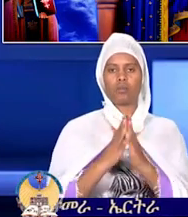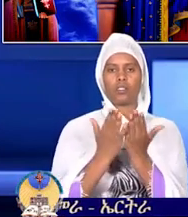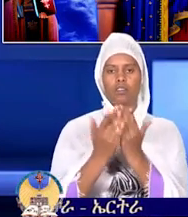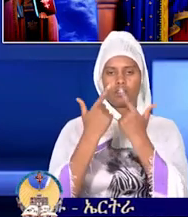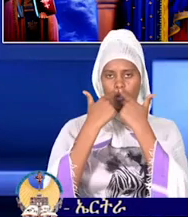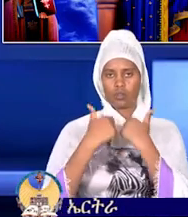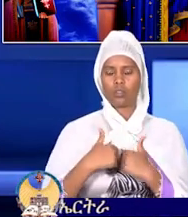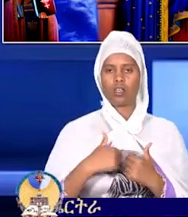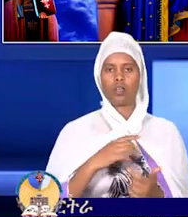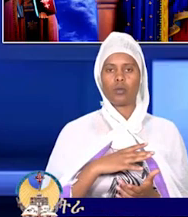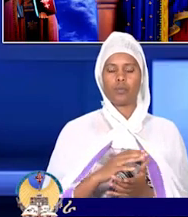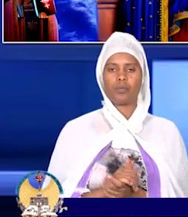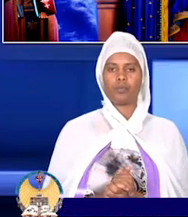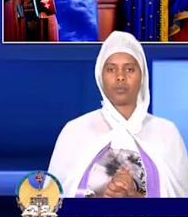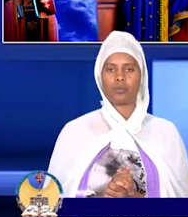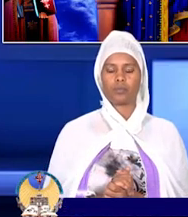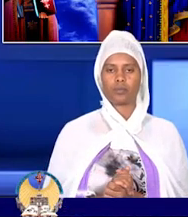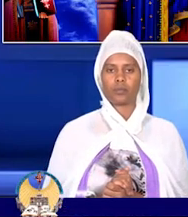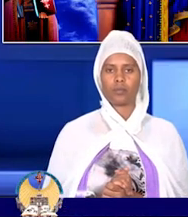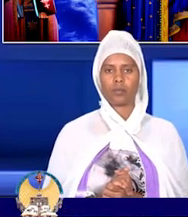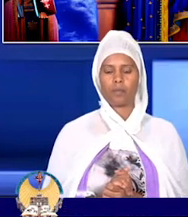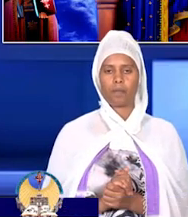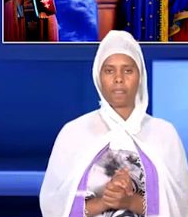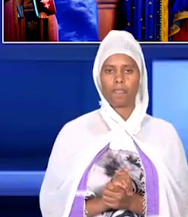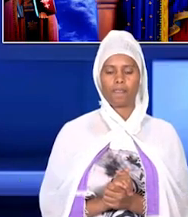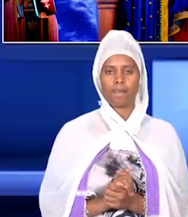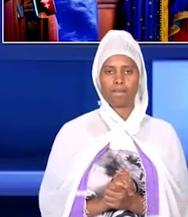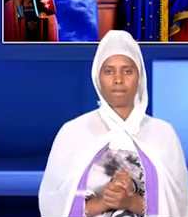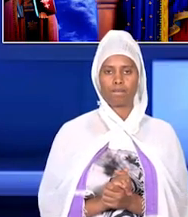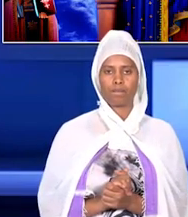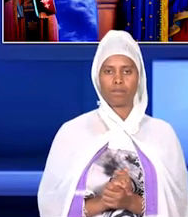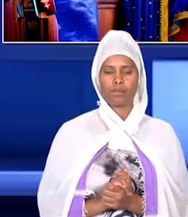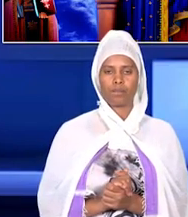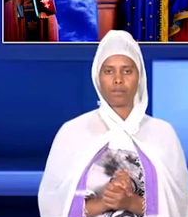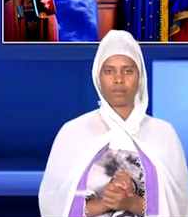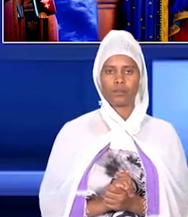إذا قدسات مصحفتنا يحبرنا اللو